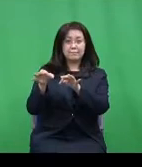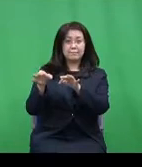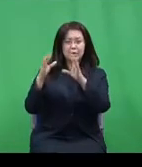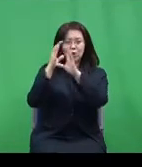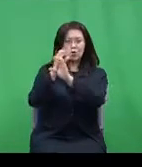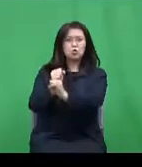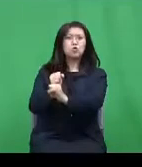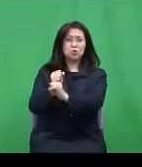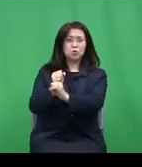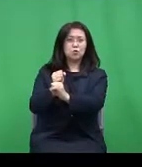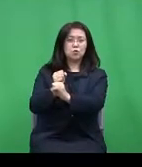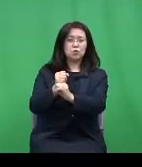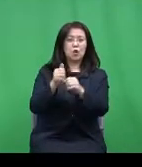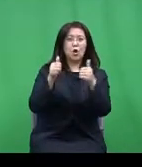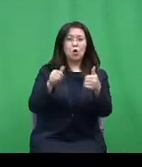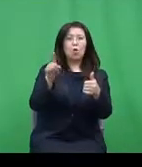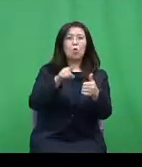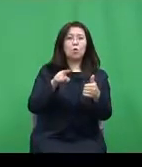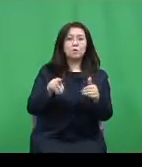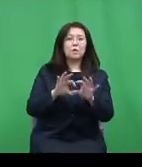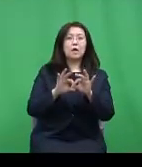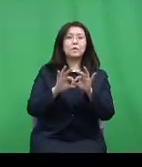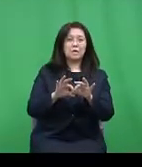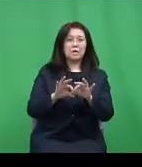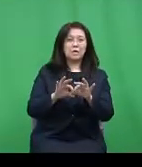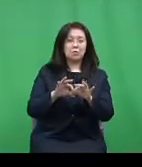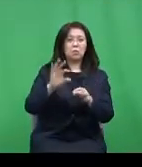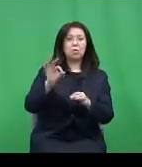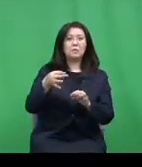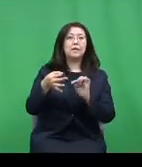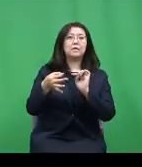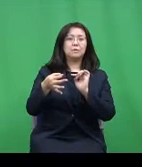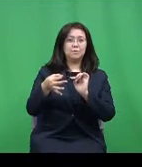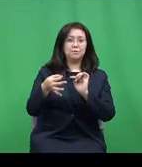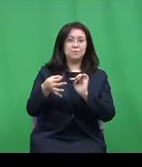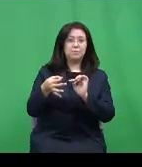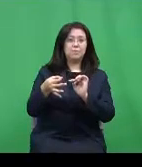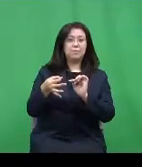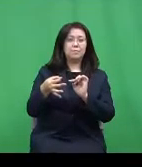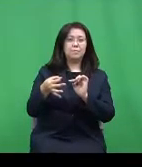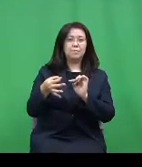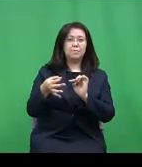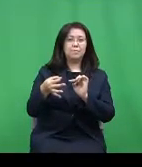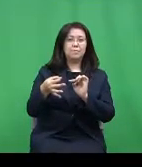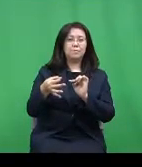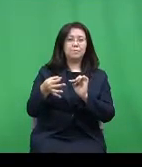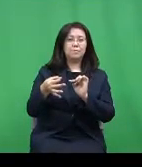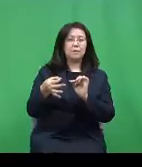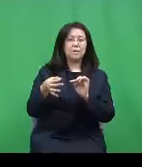税収の中でも一番集中しがちになる法人関係税のですね、地方法人課税の、